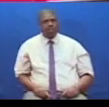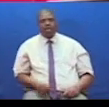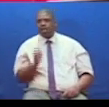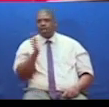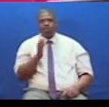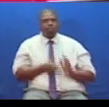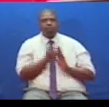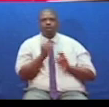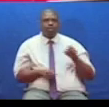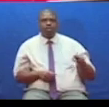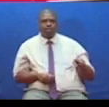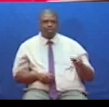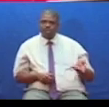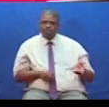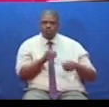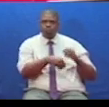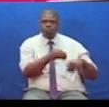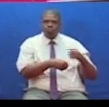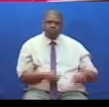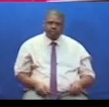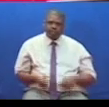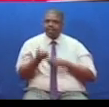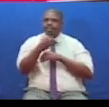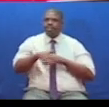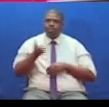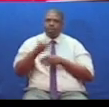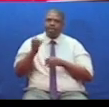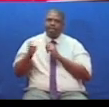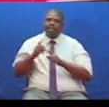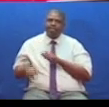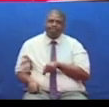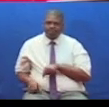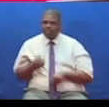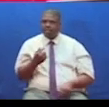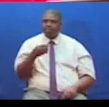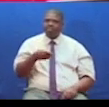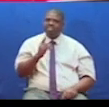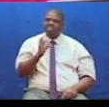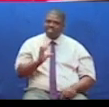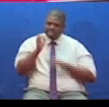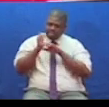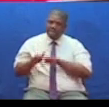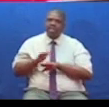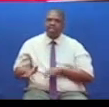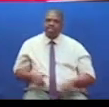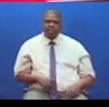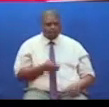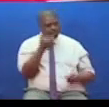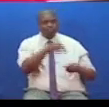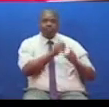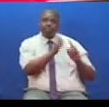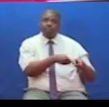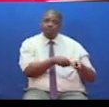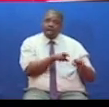hatujawahi kuanza exploration. Lake Tanganyika inabidi TPDC ieleze kuna mafuta au